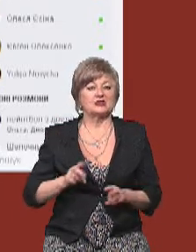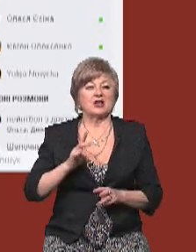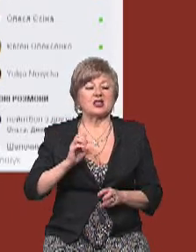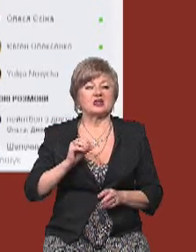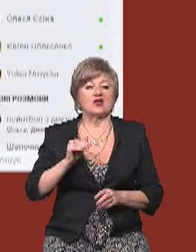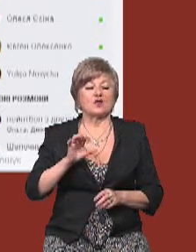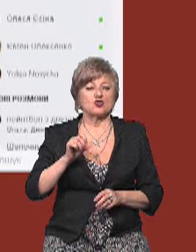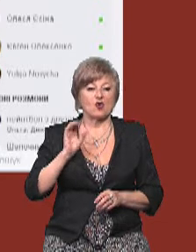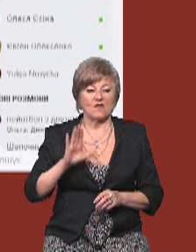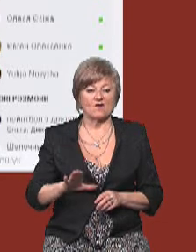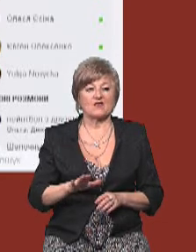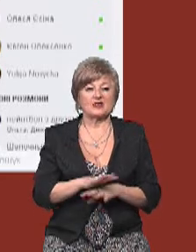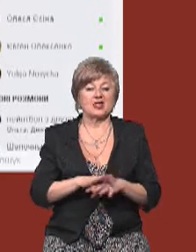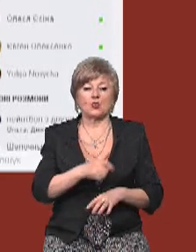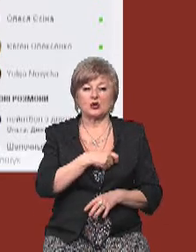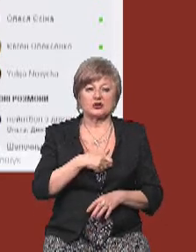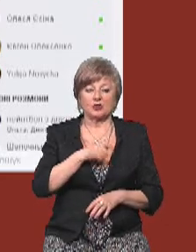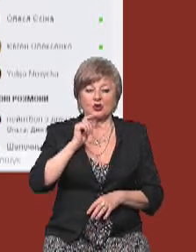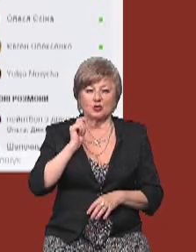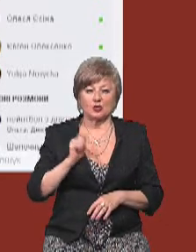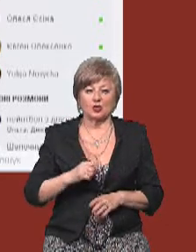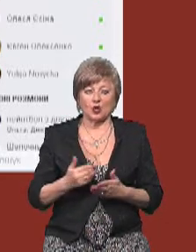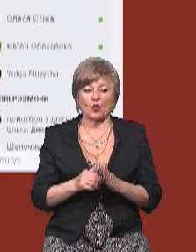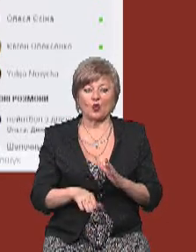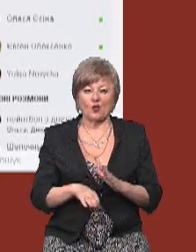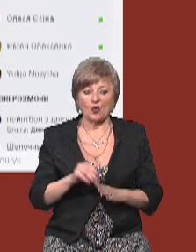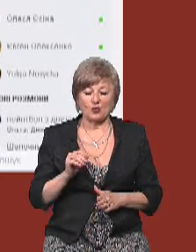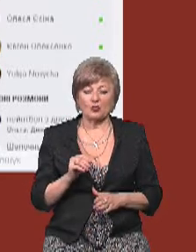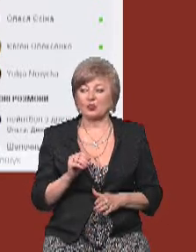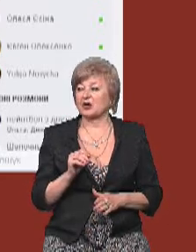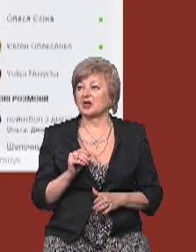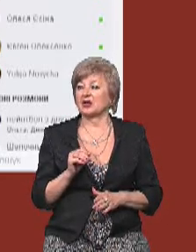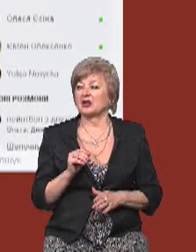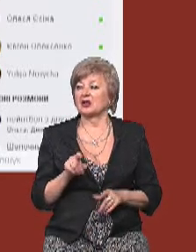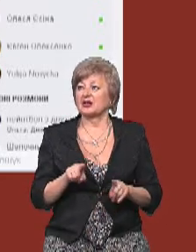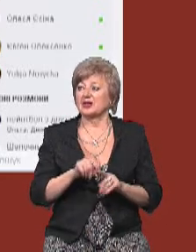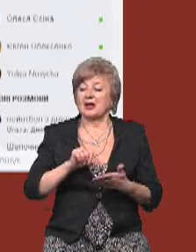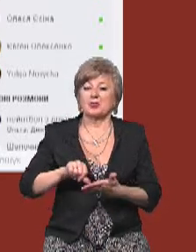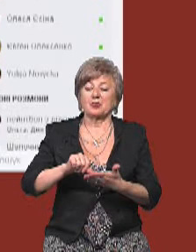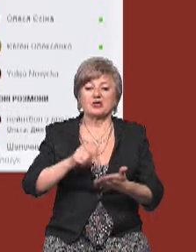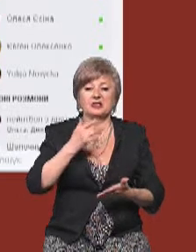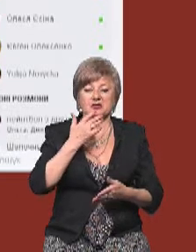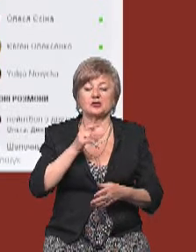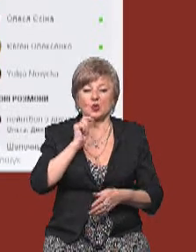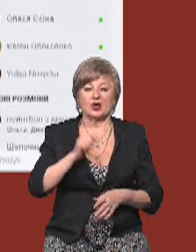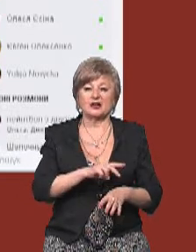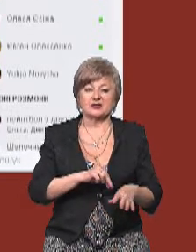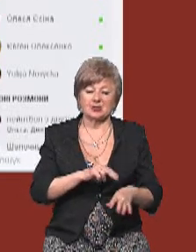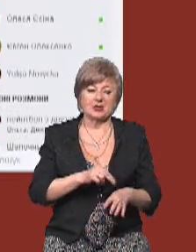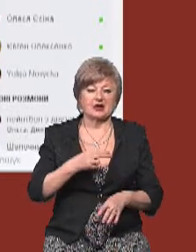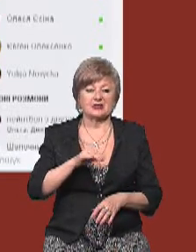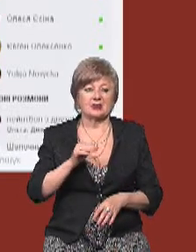Нефьодов, народний депутат України новообраний Владислав Крикіль та представники Національної поліції, ДФС